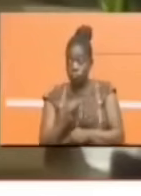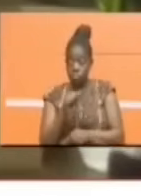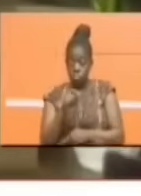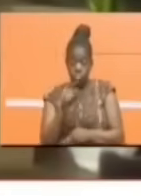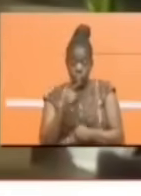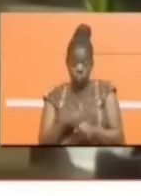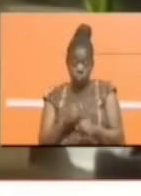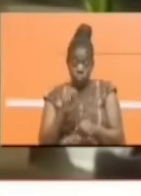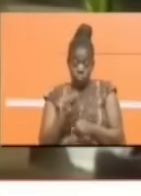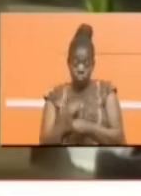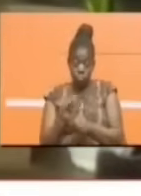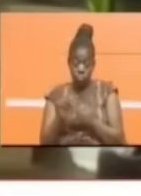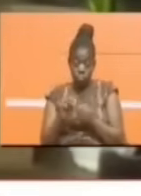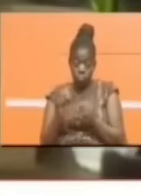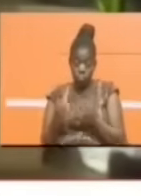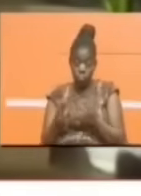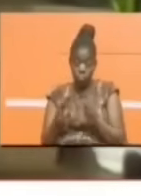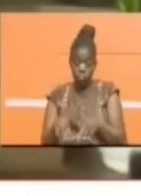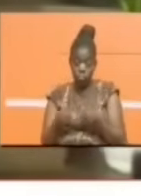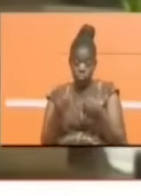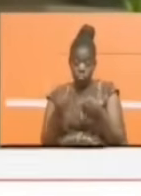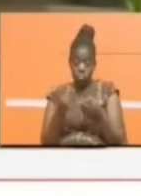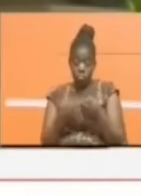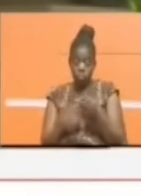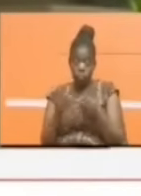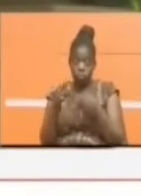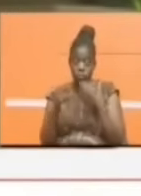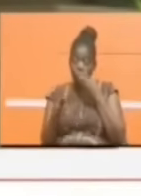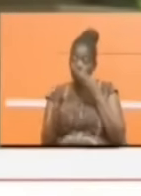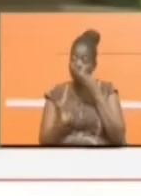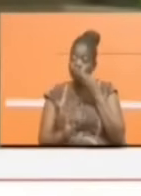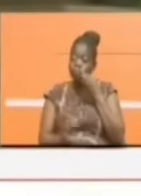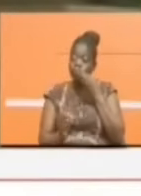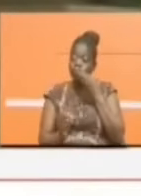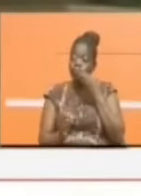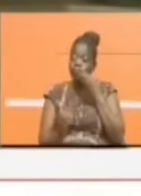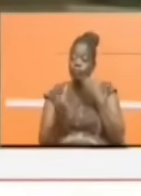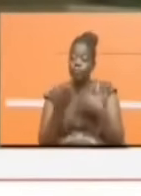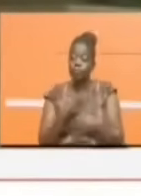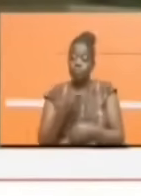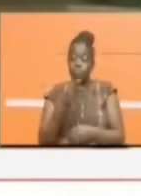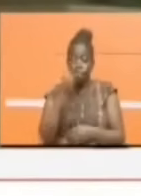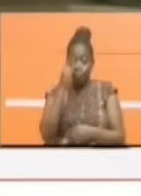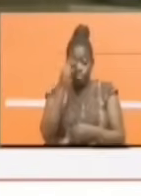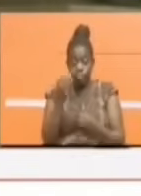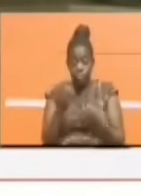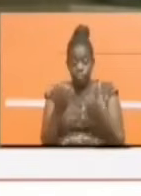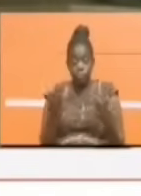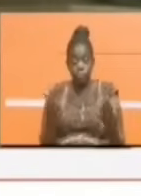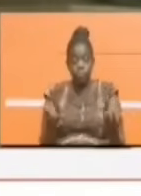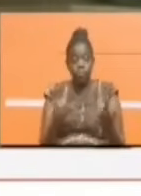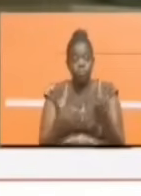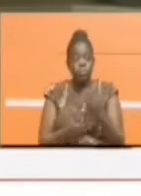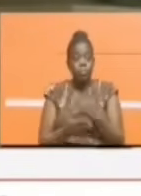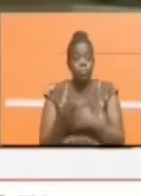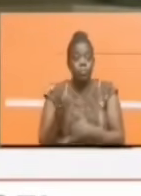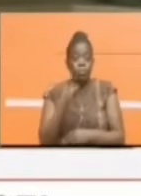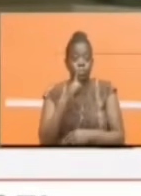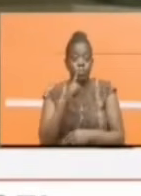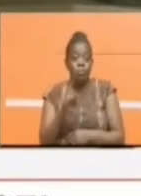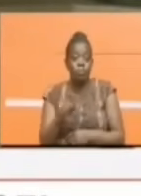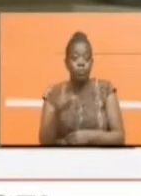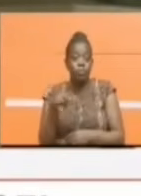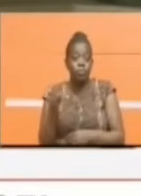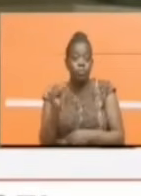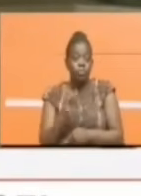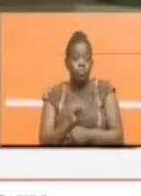na mwana oba tomuwadde kyakukola kituufu. Tulina bazadde bannaffe bangi nga ye akera bugezi n'alagira genda